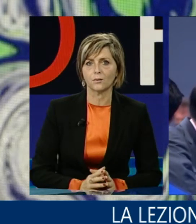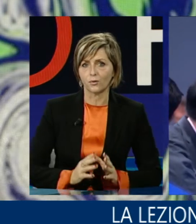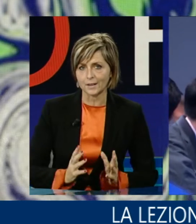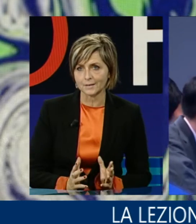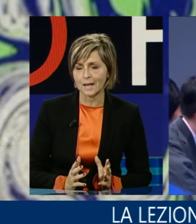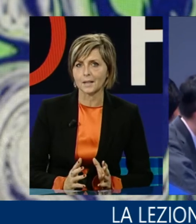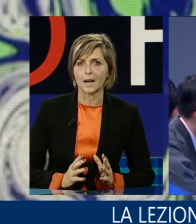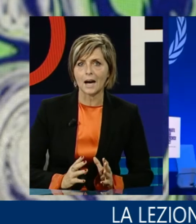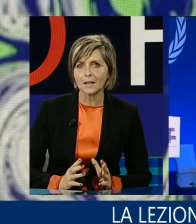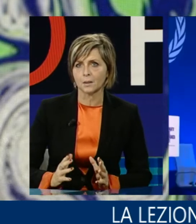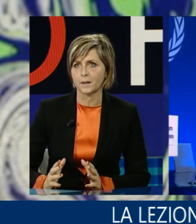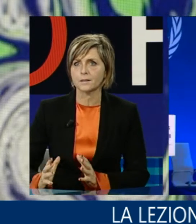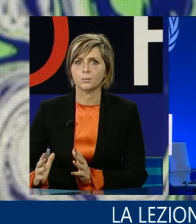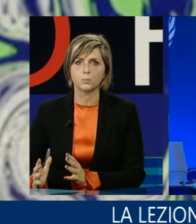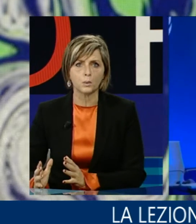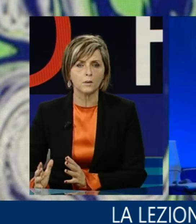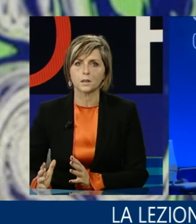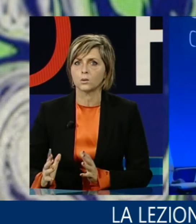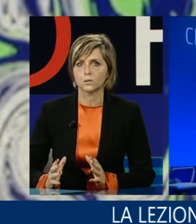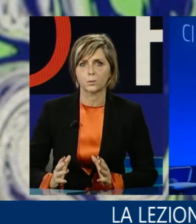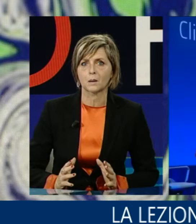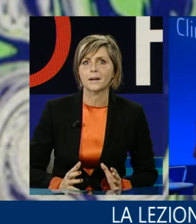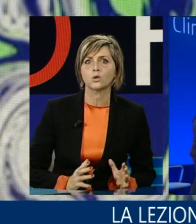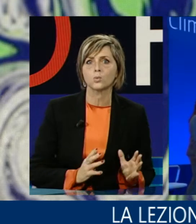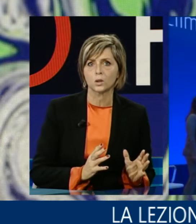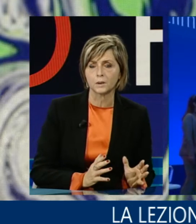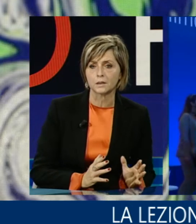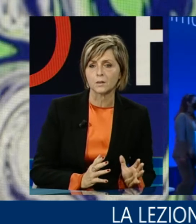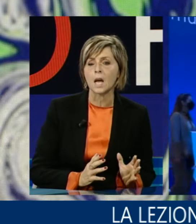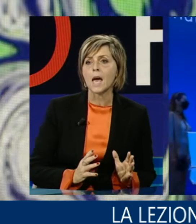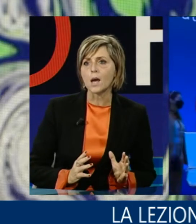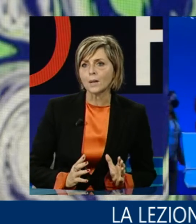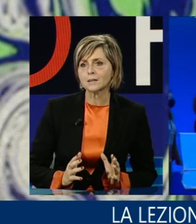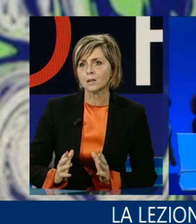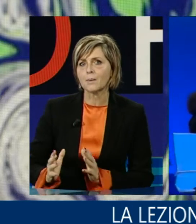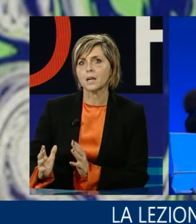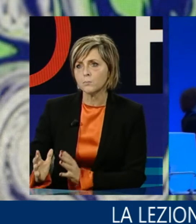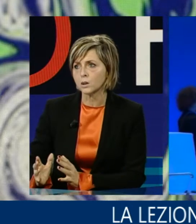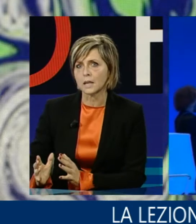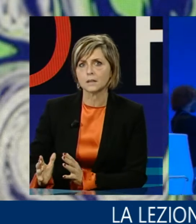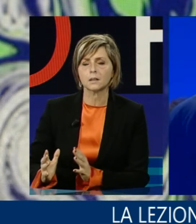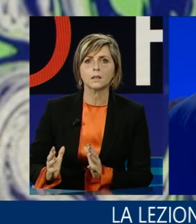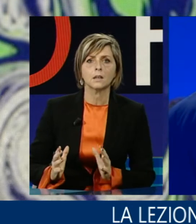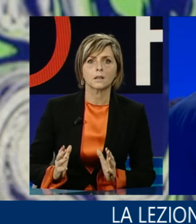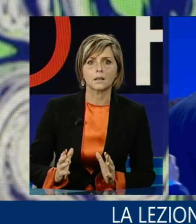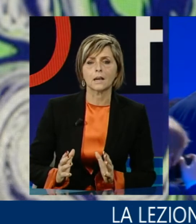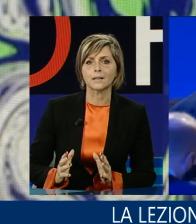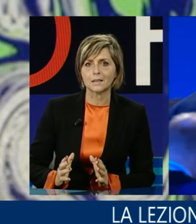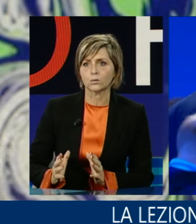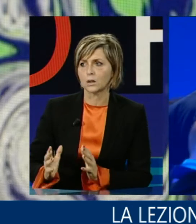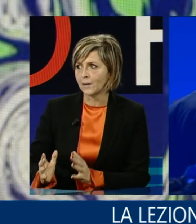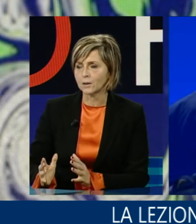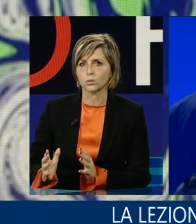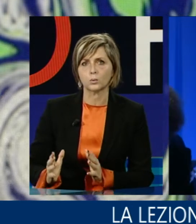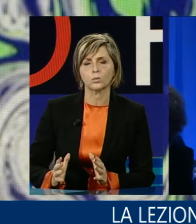di finanziare anche paesi più poveri non si potrà mai raggiungere gli obiettivi. E un altro tema importante che è